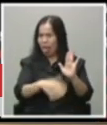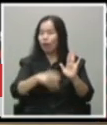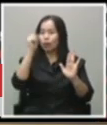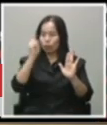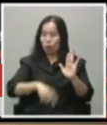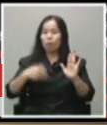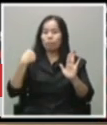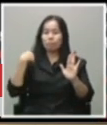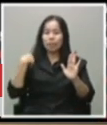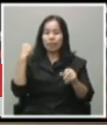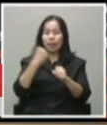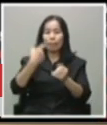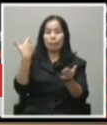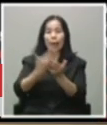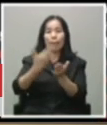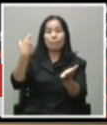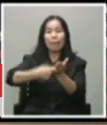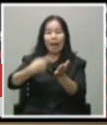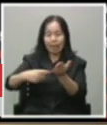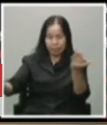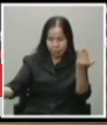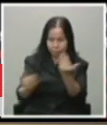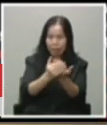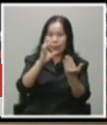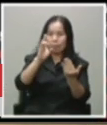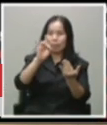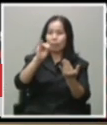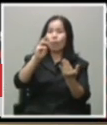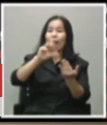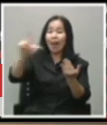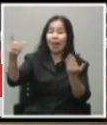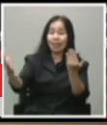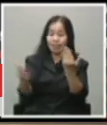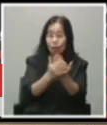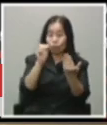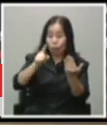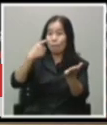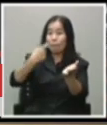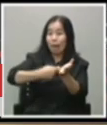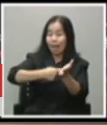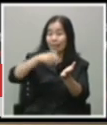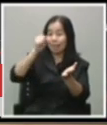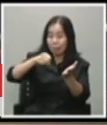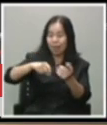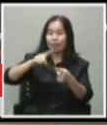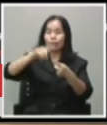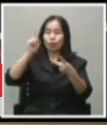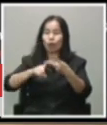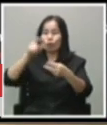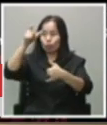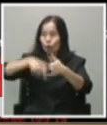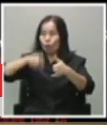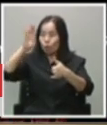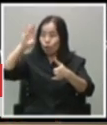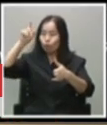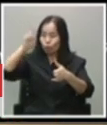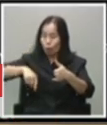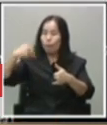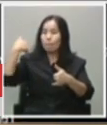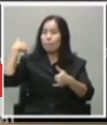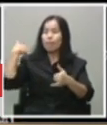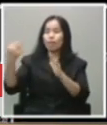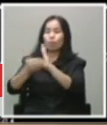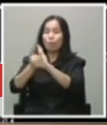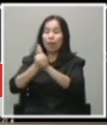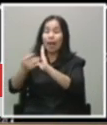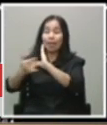ยื่นค้ำประกันซอง 86,750,000 บาทและกำหนดผลงานจะต้องมี860ล้านบาทนั่นหมายถึงครึ่งหนึ่